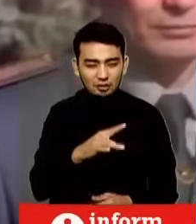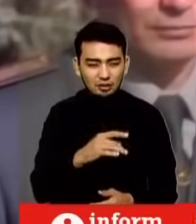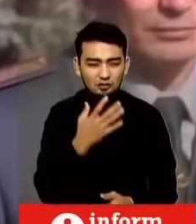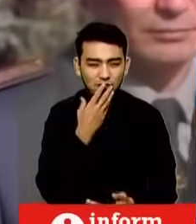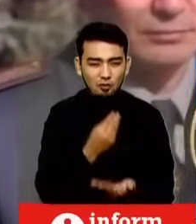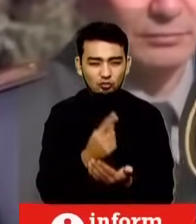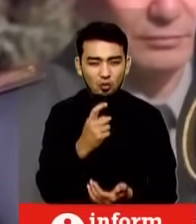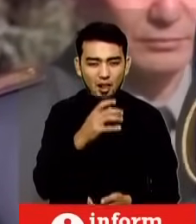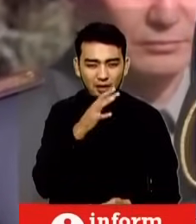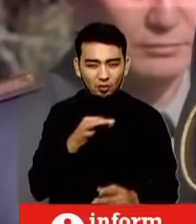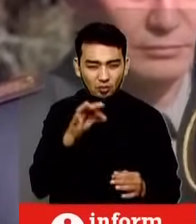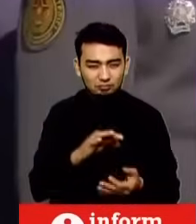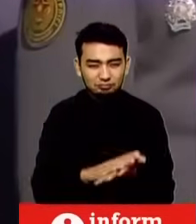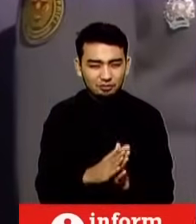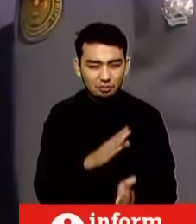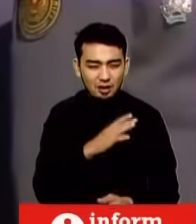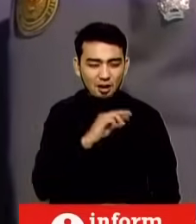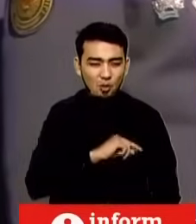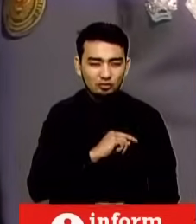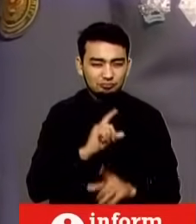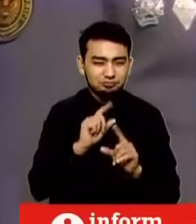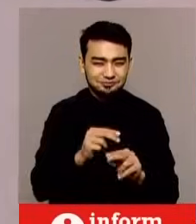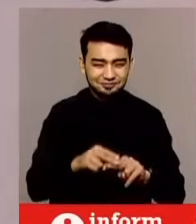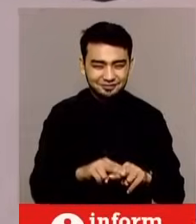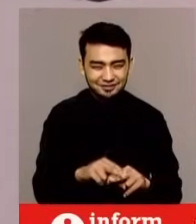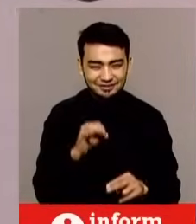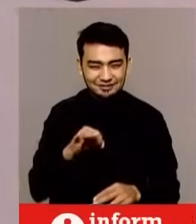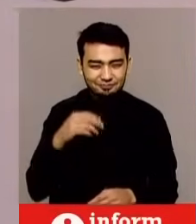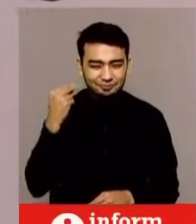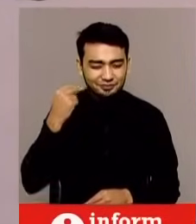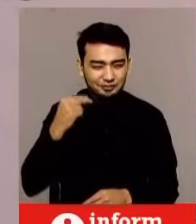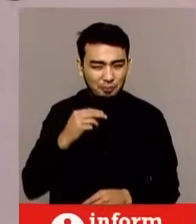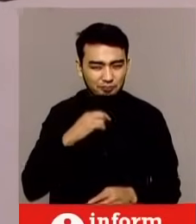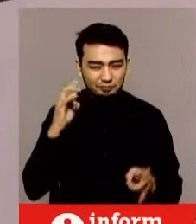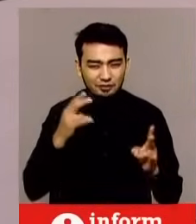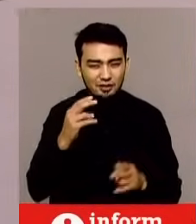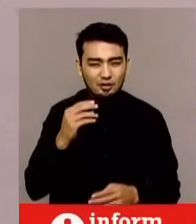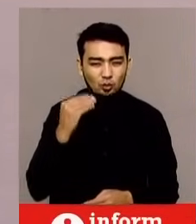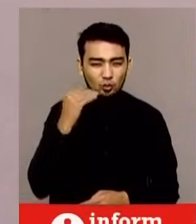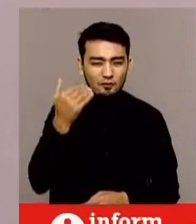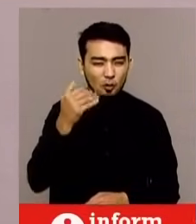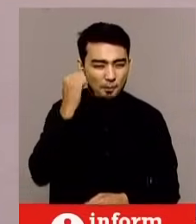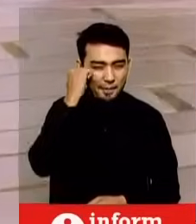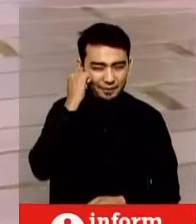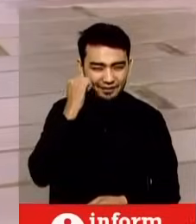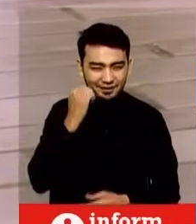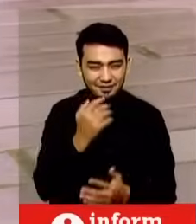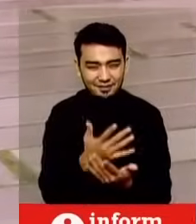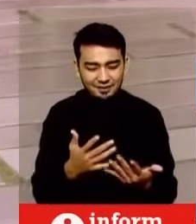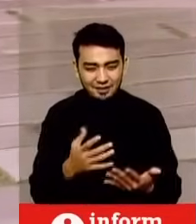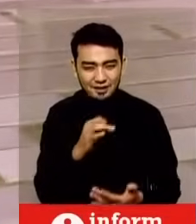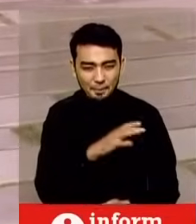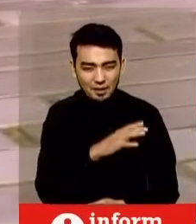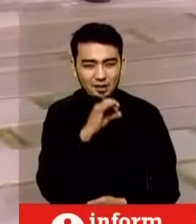столетие поэтому Рабочая поездка началась с церемонией возложения венка к памятнику ататюрка затем оба министра во